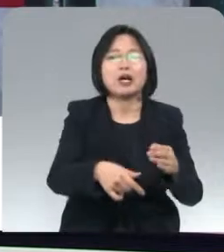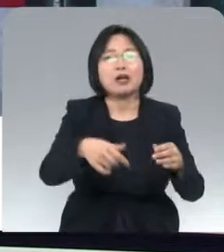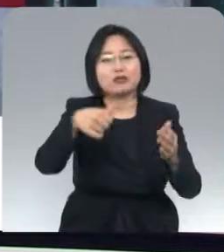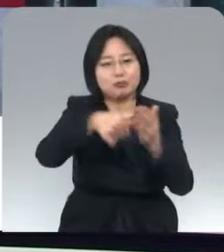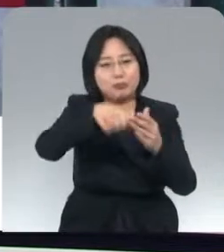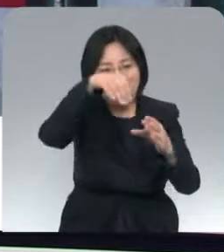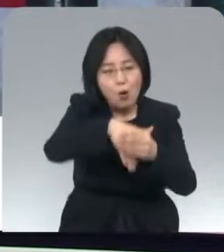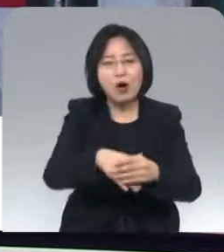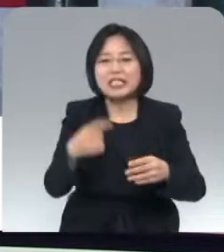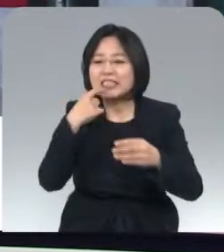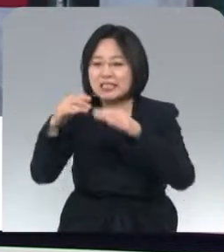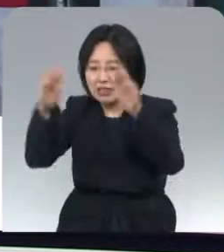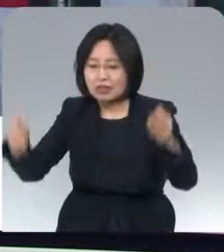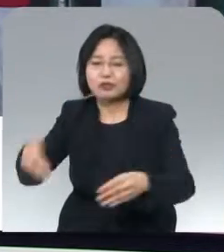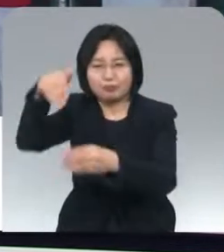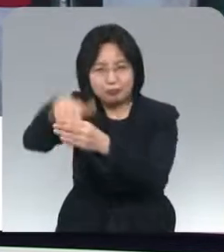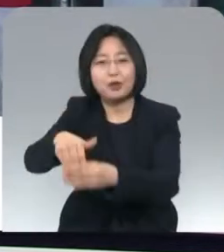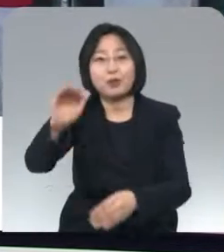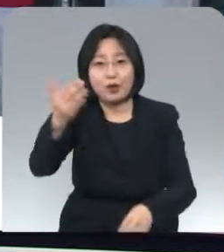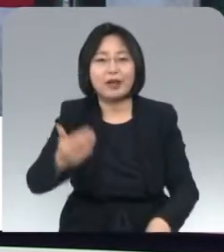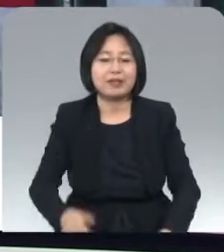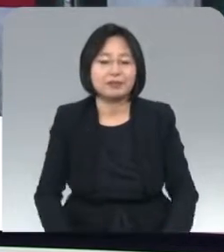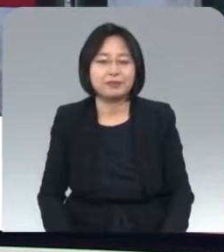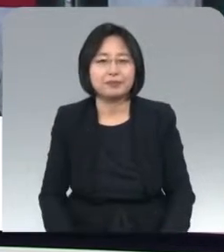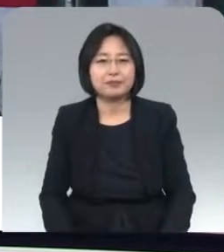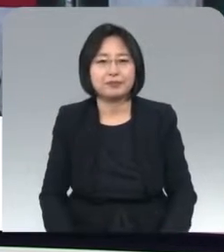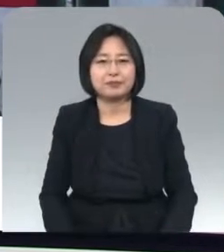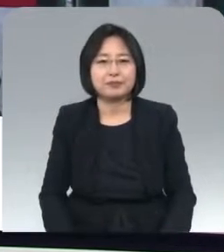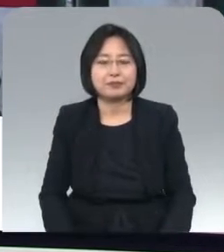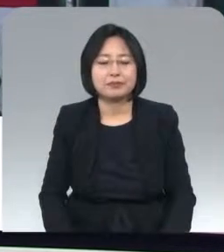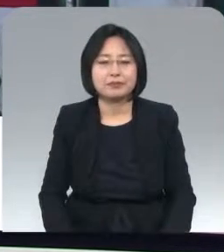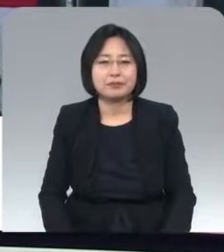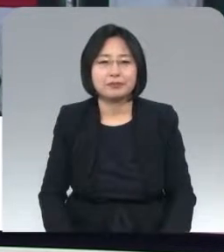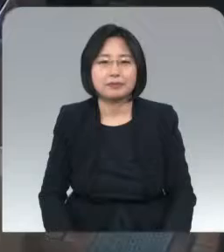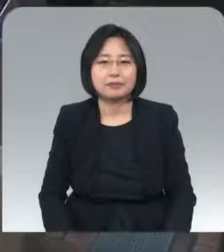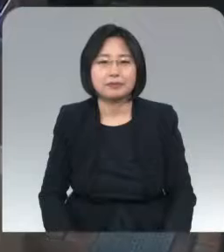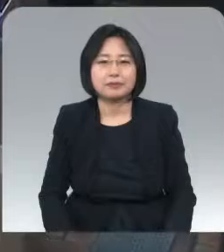직접 투표함에 넣게 됩니다. 박민철 기자가 보도합니다.